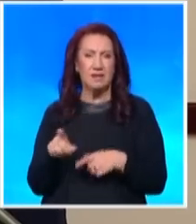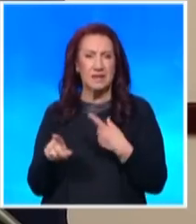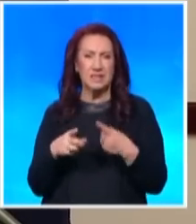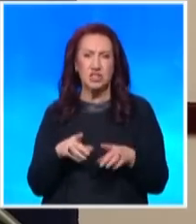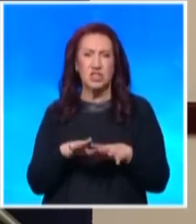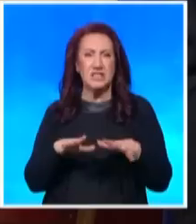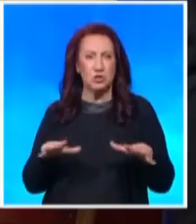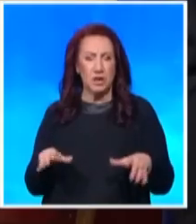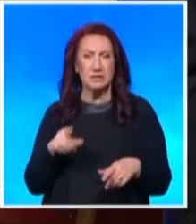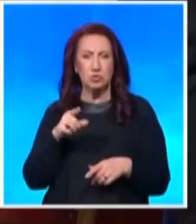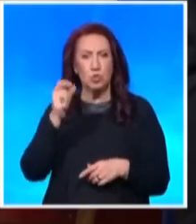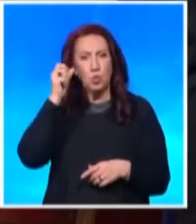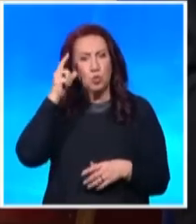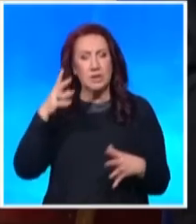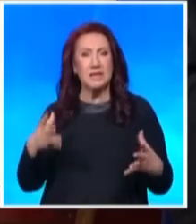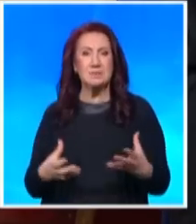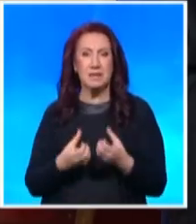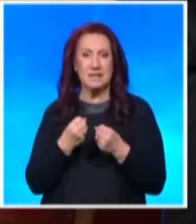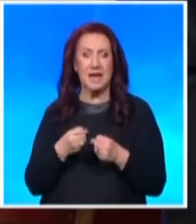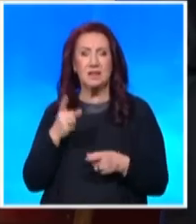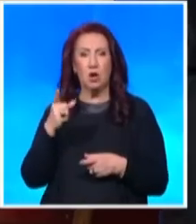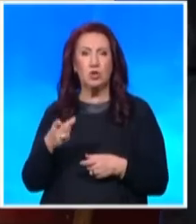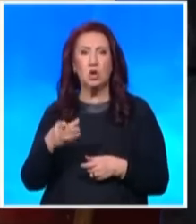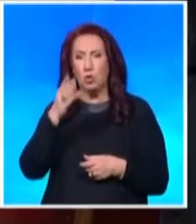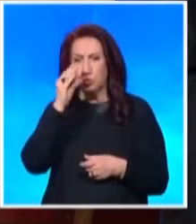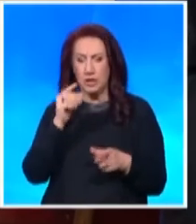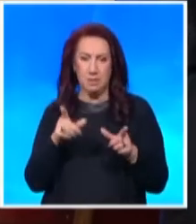спасявана от господин Минеков. Културата е начина, по който се държим един с друг.